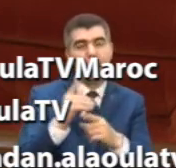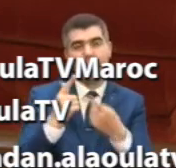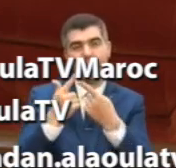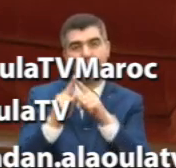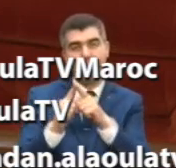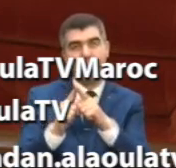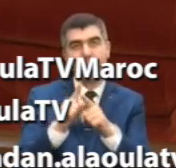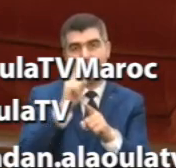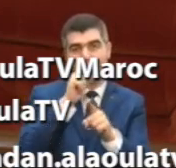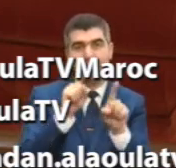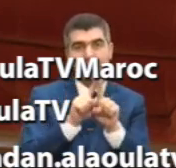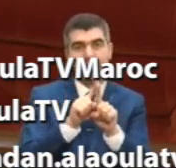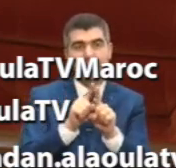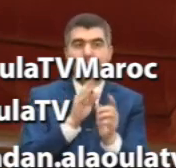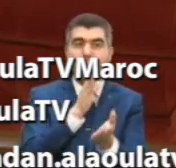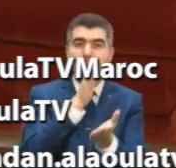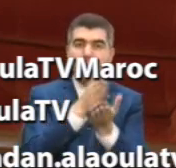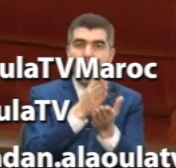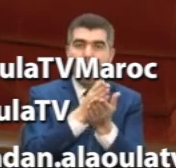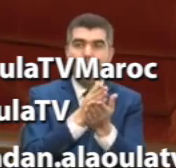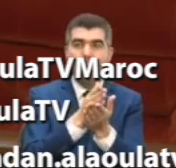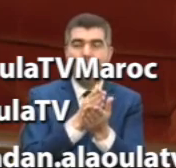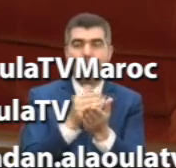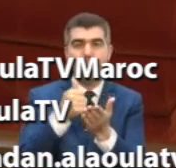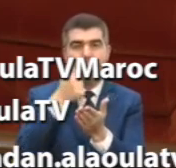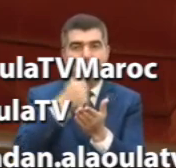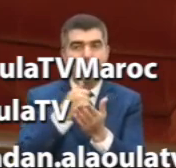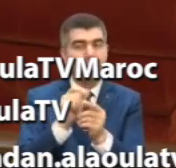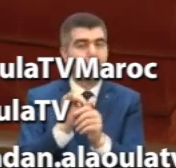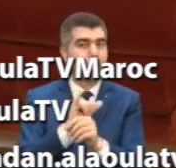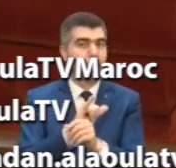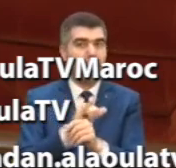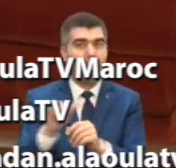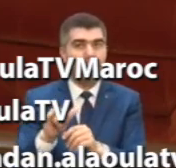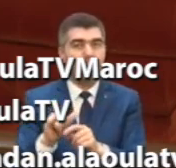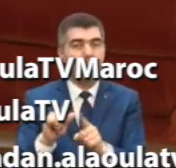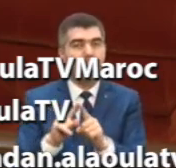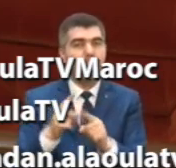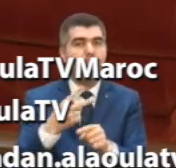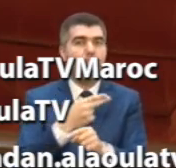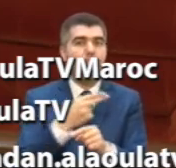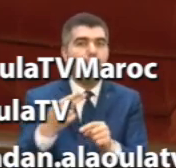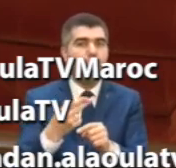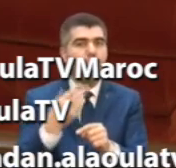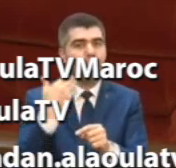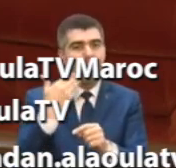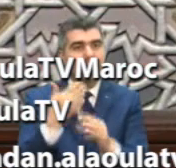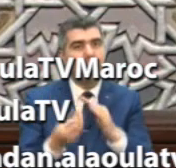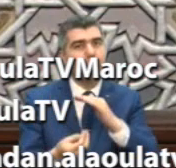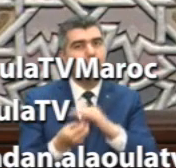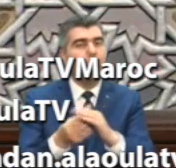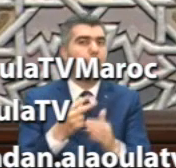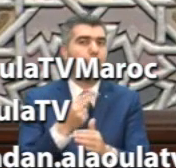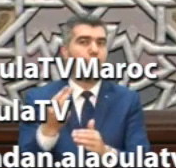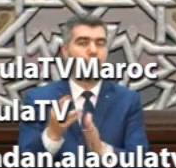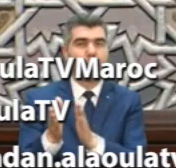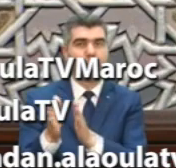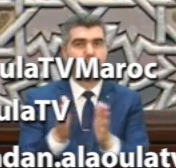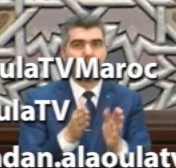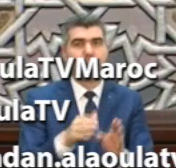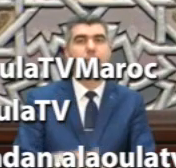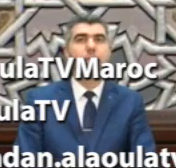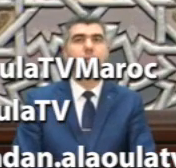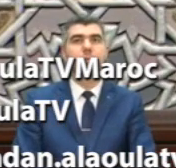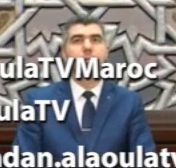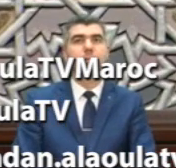الاتجاه ديال تعزيز النزاهة في المرفق العام ومحاربة الفساد. وشكرا. شكرا السيد الوزير.